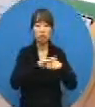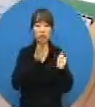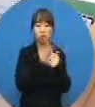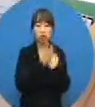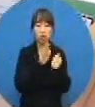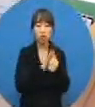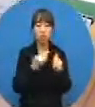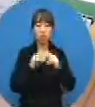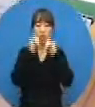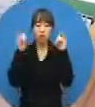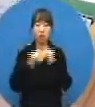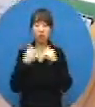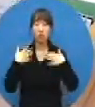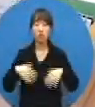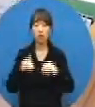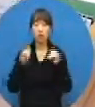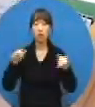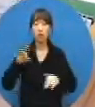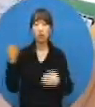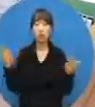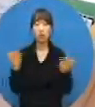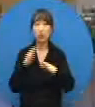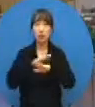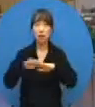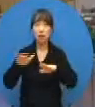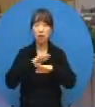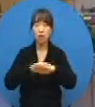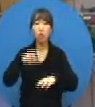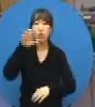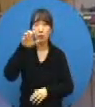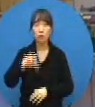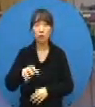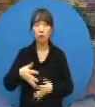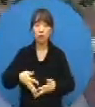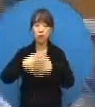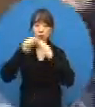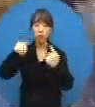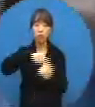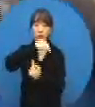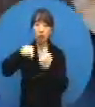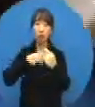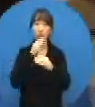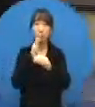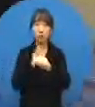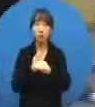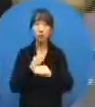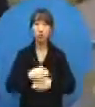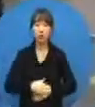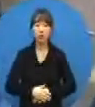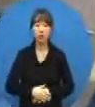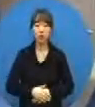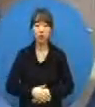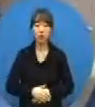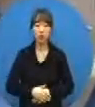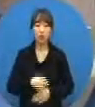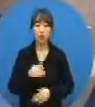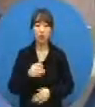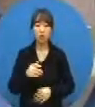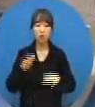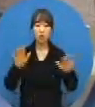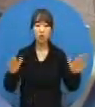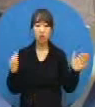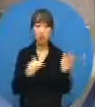처리를 도와주는 사회적 약자 우선 처리 창구를 설치해 운영하고 있습니다. 이를